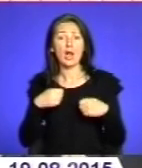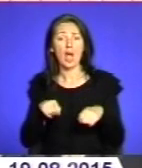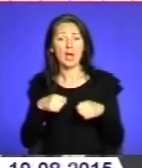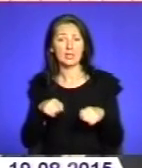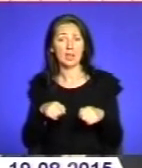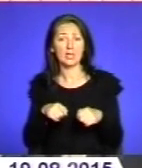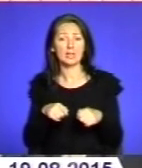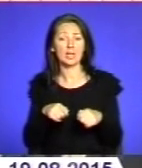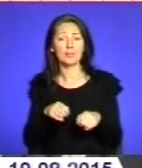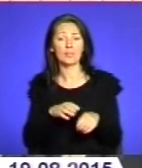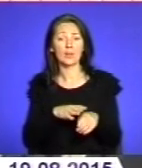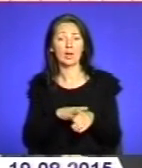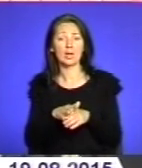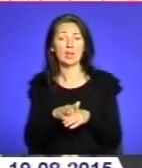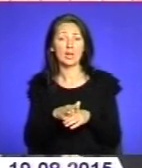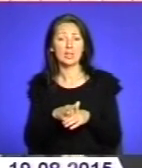закону,